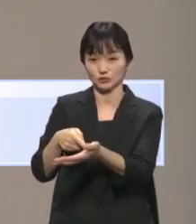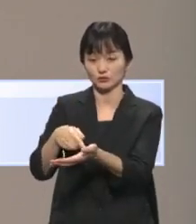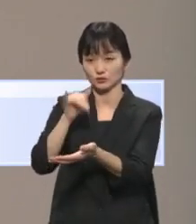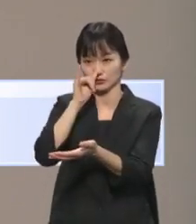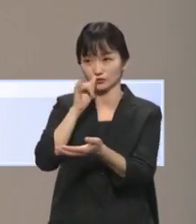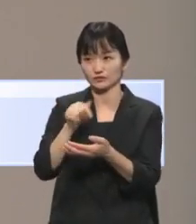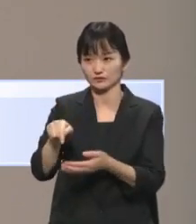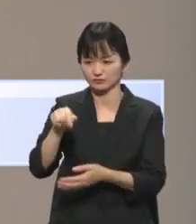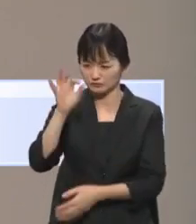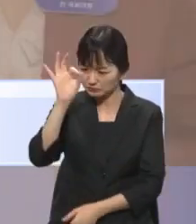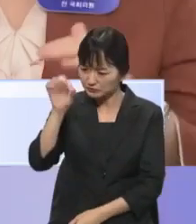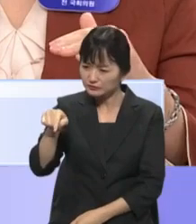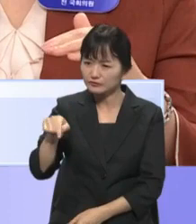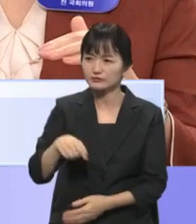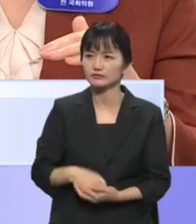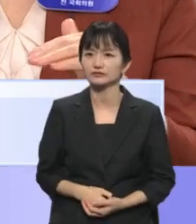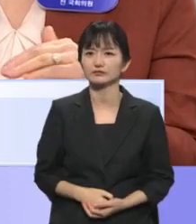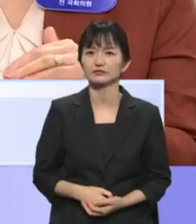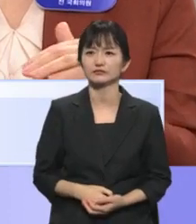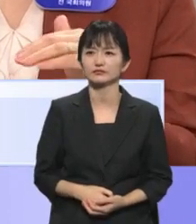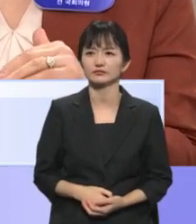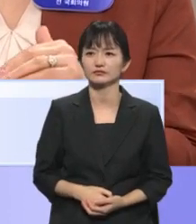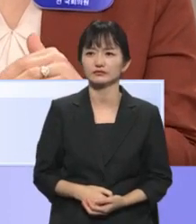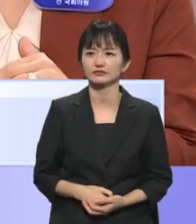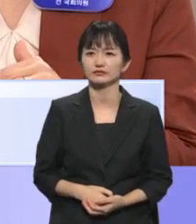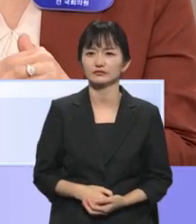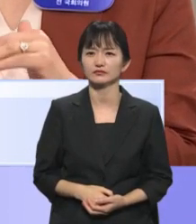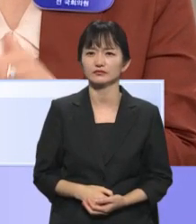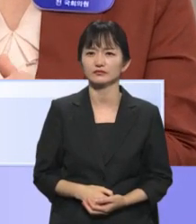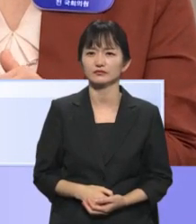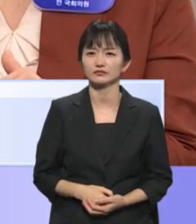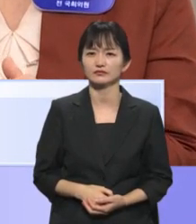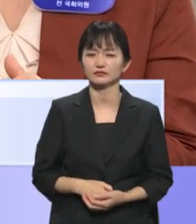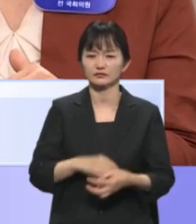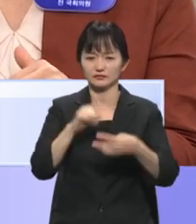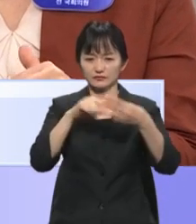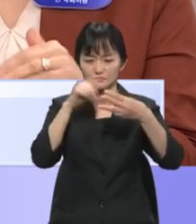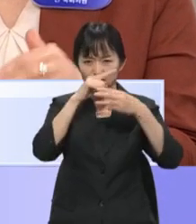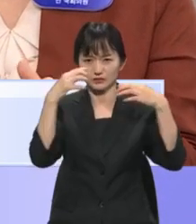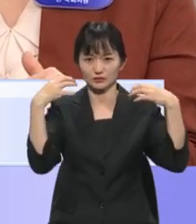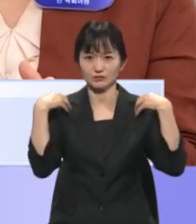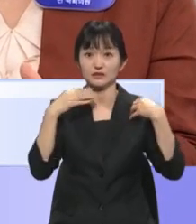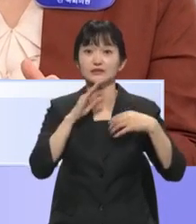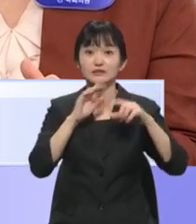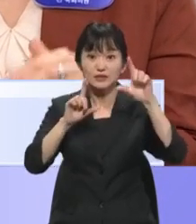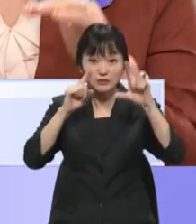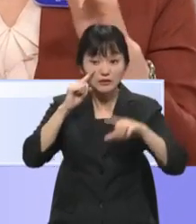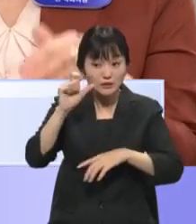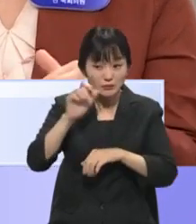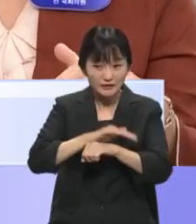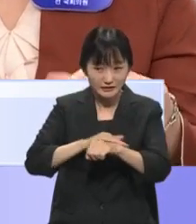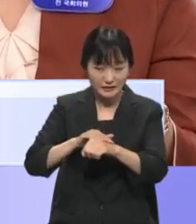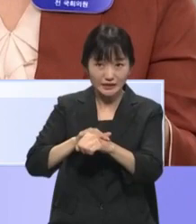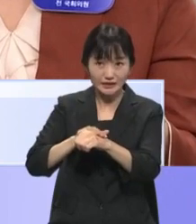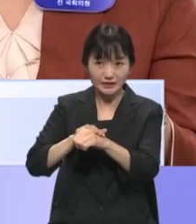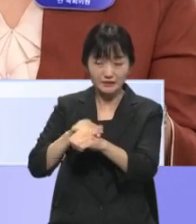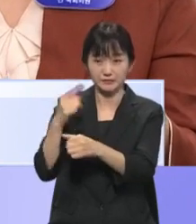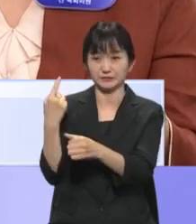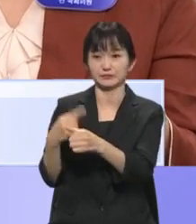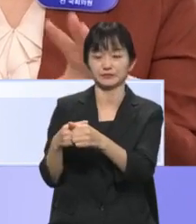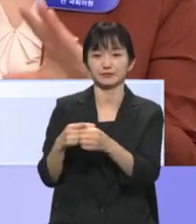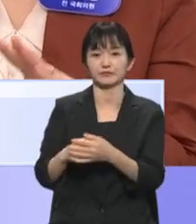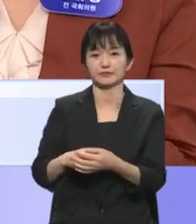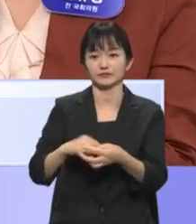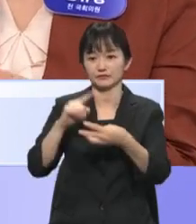저는 이제 그걸 보면서 정말 제대로 15개월간 윤정부의 실정을 잘 짚으셨는데 그게 만약에 윤석일 대통령의